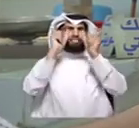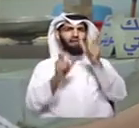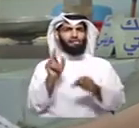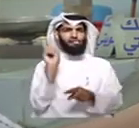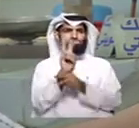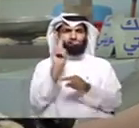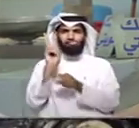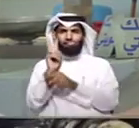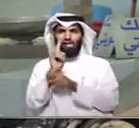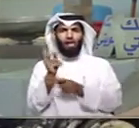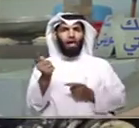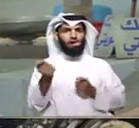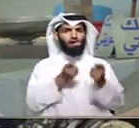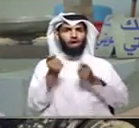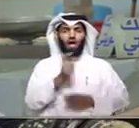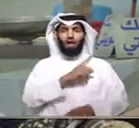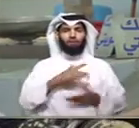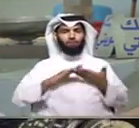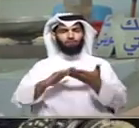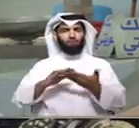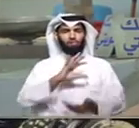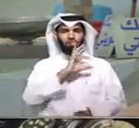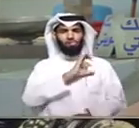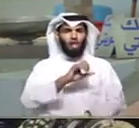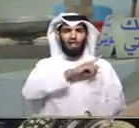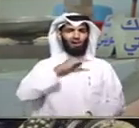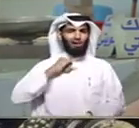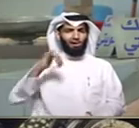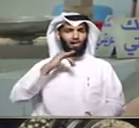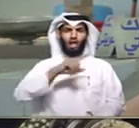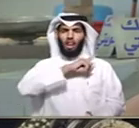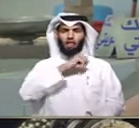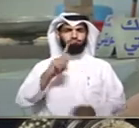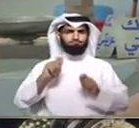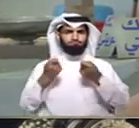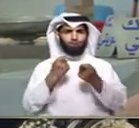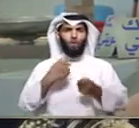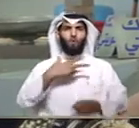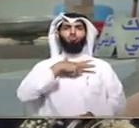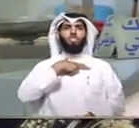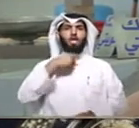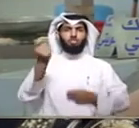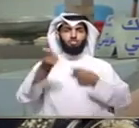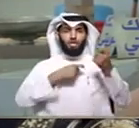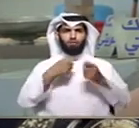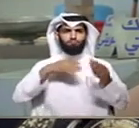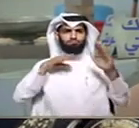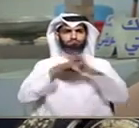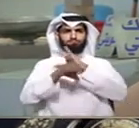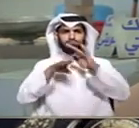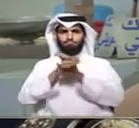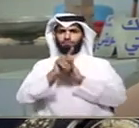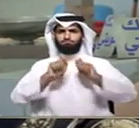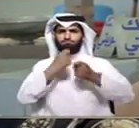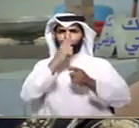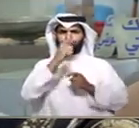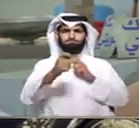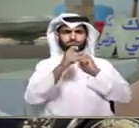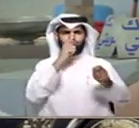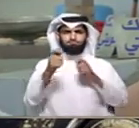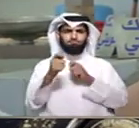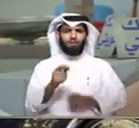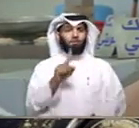أو أي تلاعب زين يكون موجود. حاليا في تشديد من قبل وزارة التجارة على المخالفات، طبعا مو